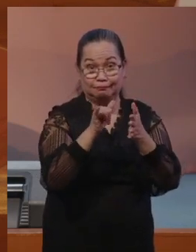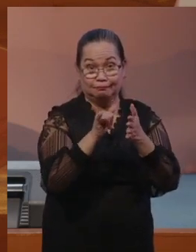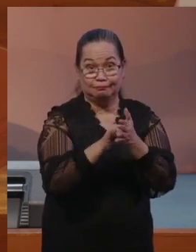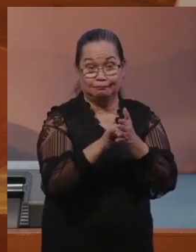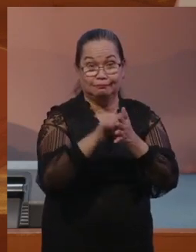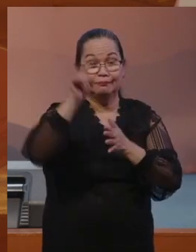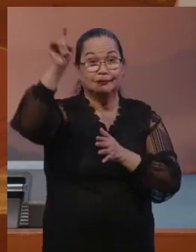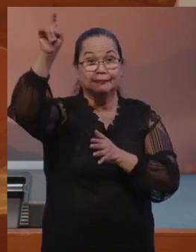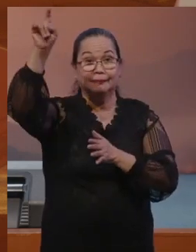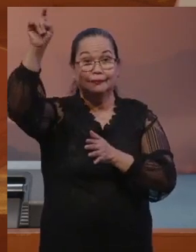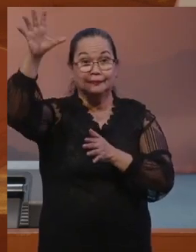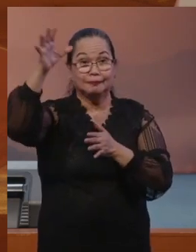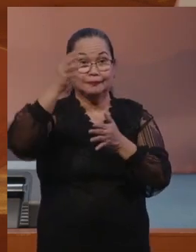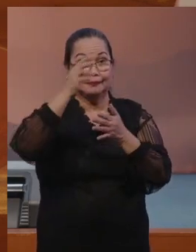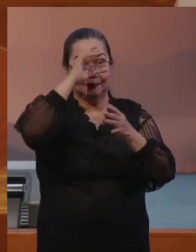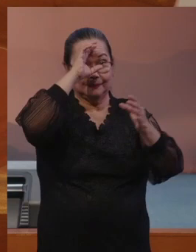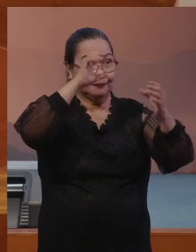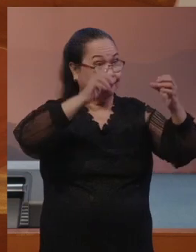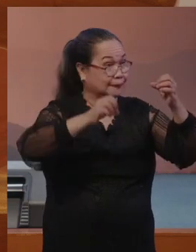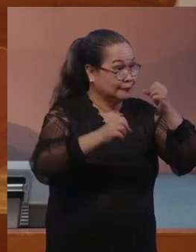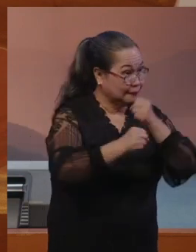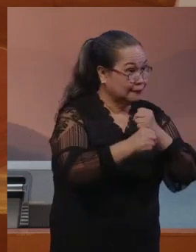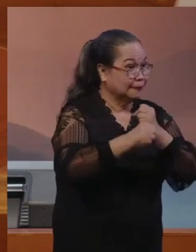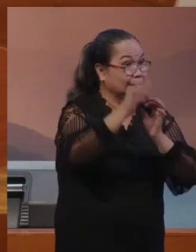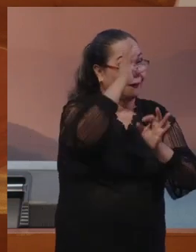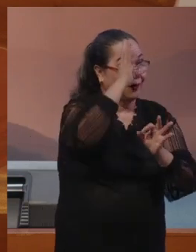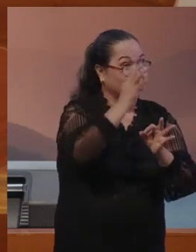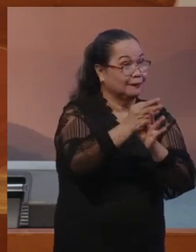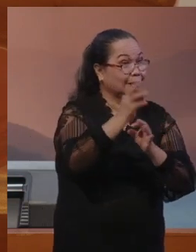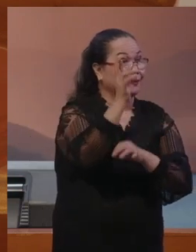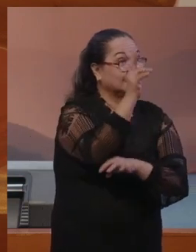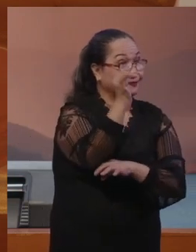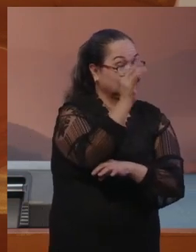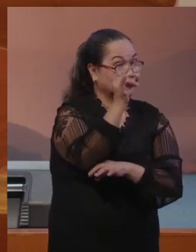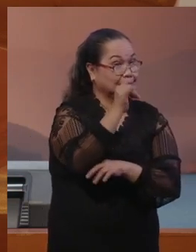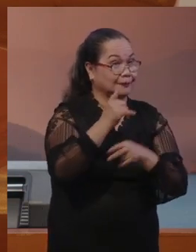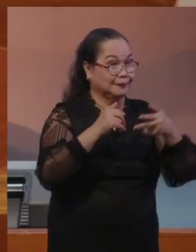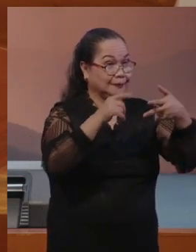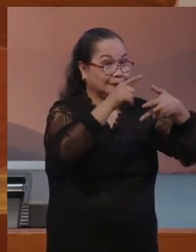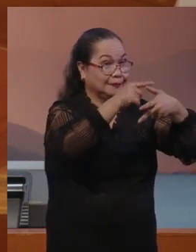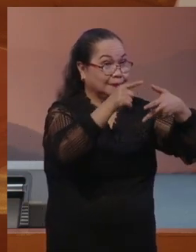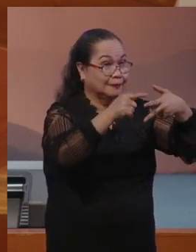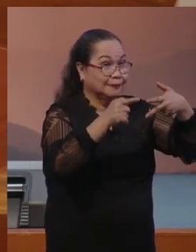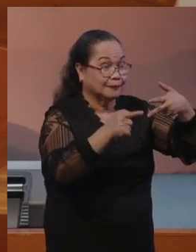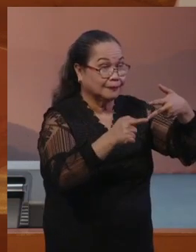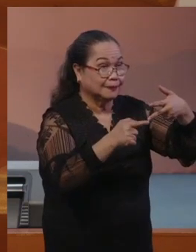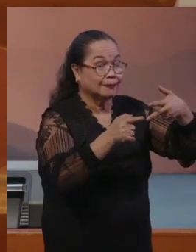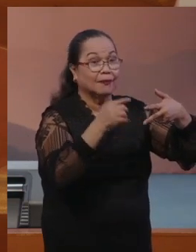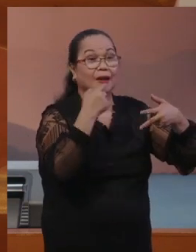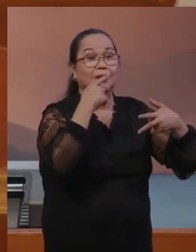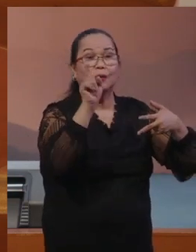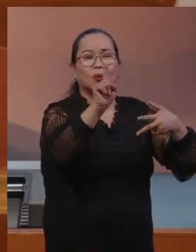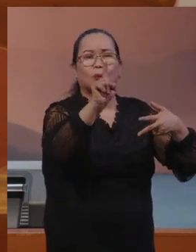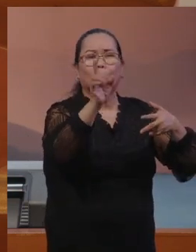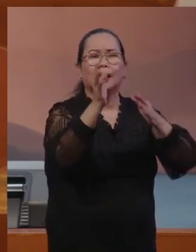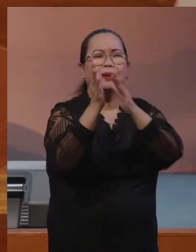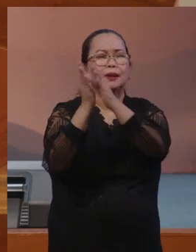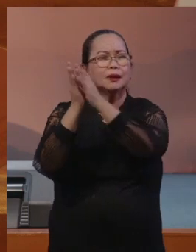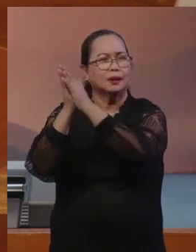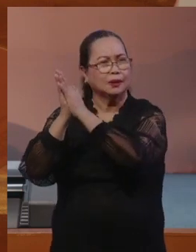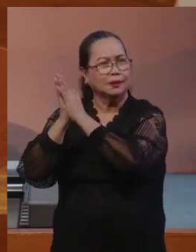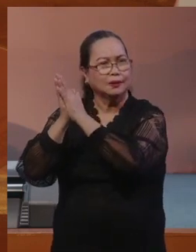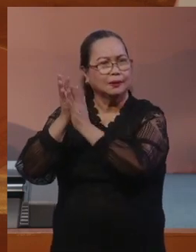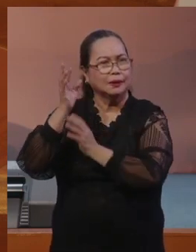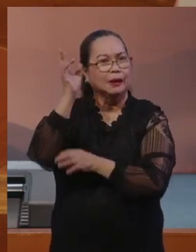kapahayagan ng pananampalataya ni Rahab. Pangatlo, makikita natin sunod ang kahilingan ni Rahab na tulungan